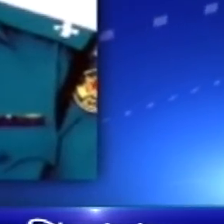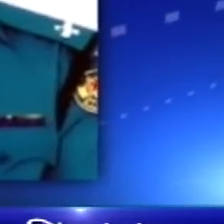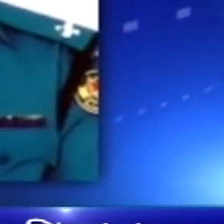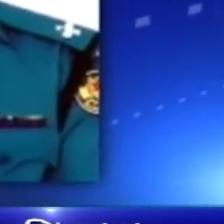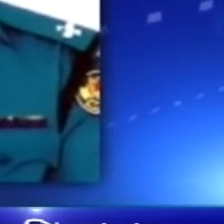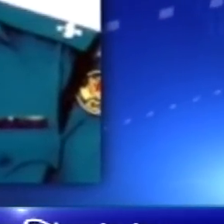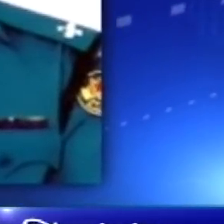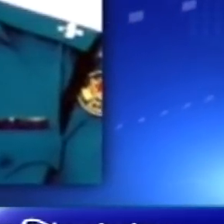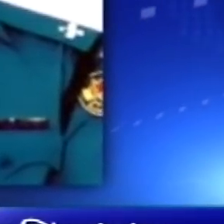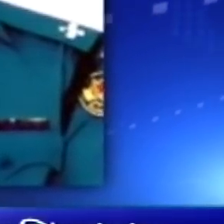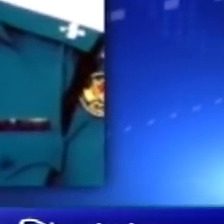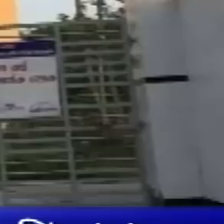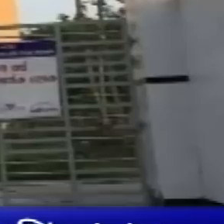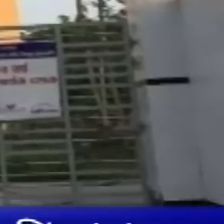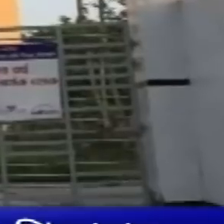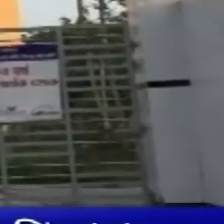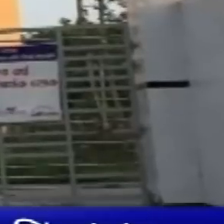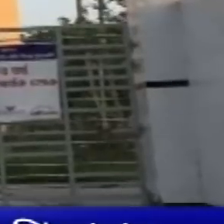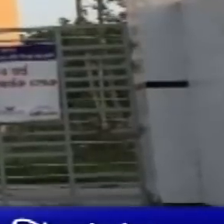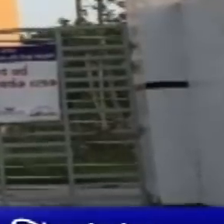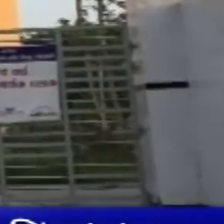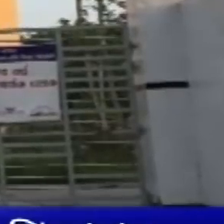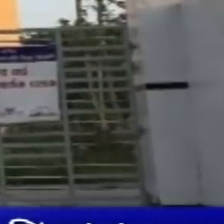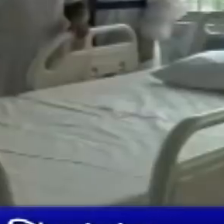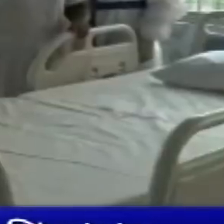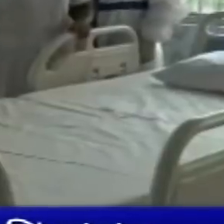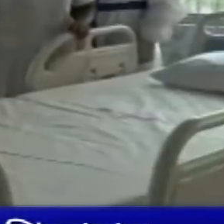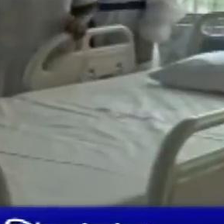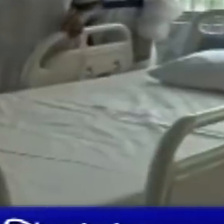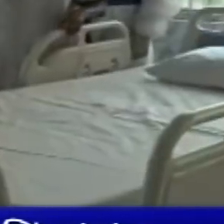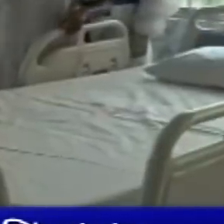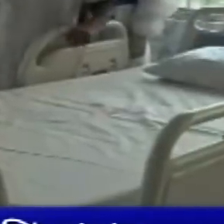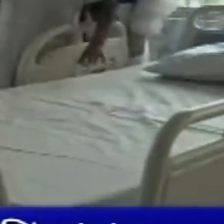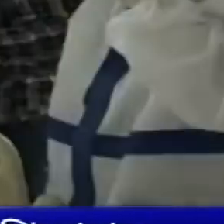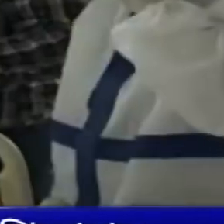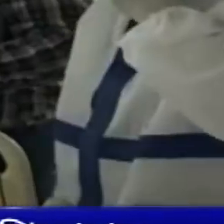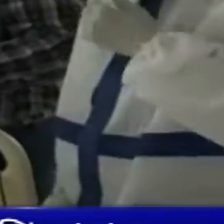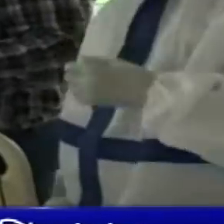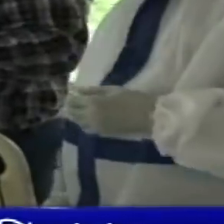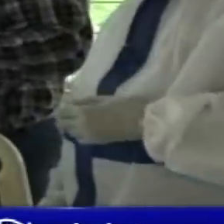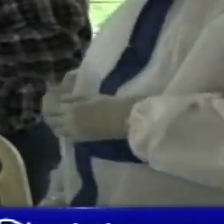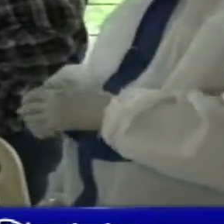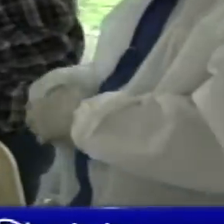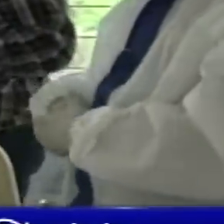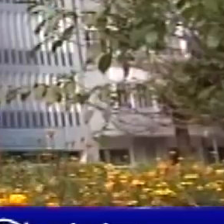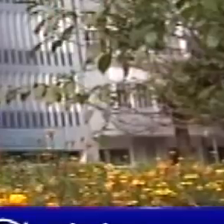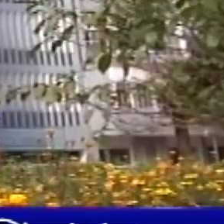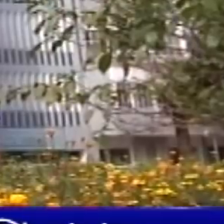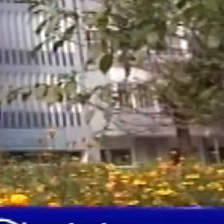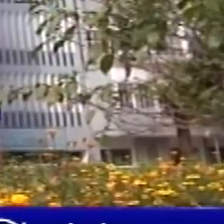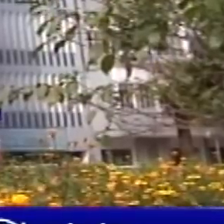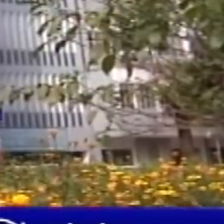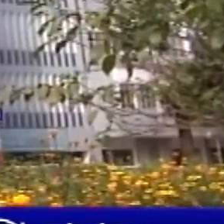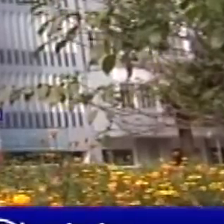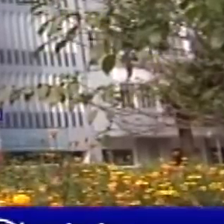করোনা ভাইরাসে ঢাকায় পুলিশের এএসআই সহ বিভিন্ন জেলায় তিনজনের মৃত্যু, সিলেটের 16 ইন্টার্ন চিকিৎসক সহ 28